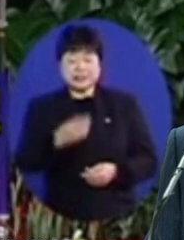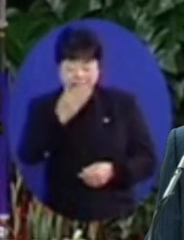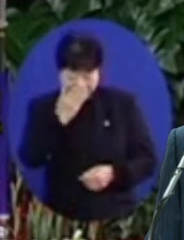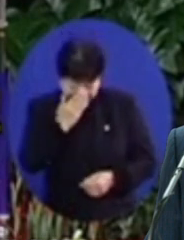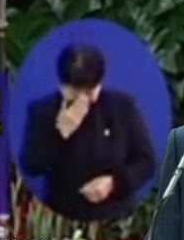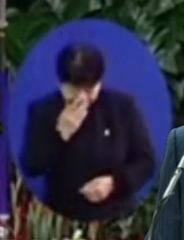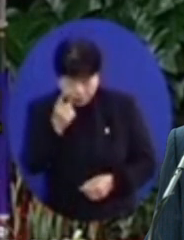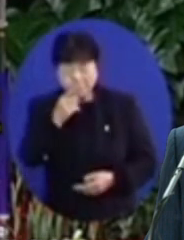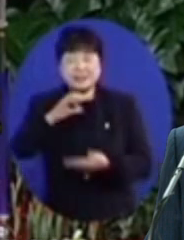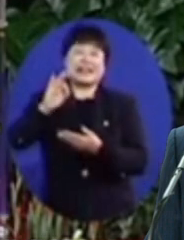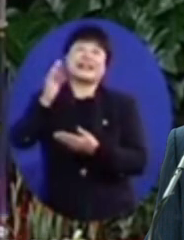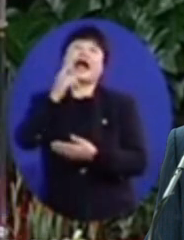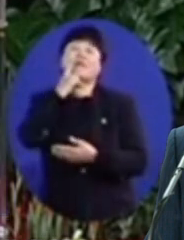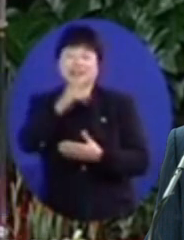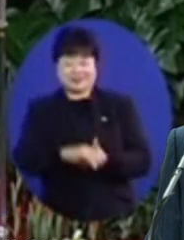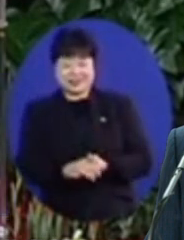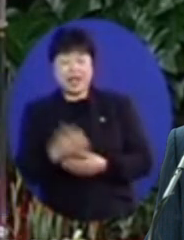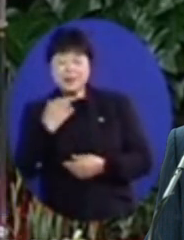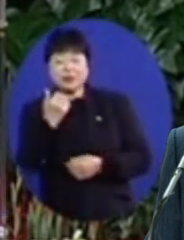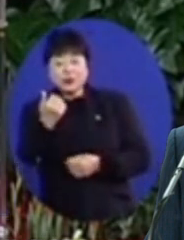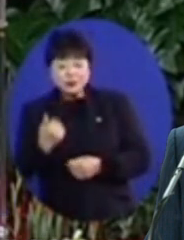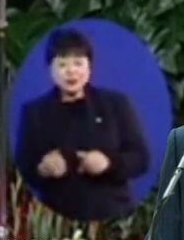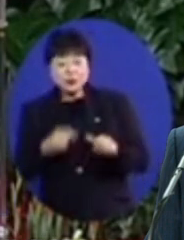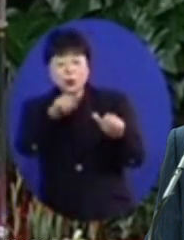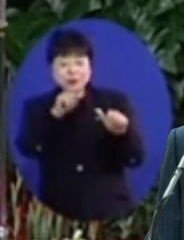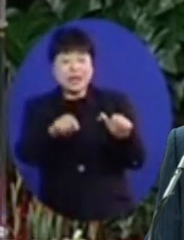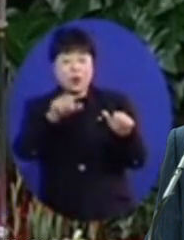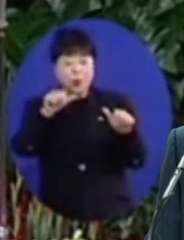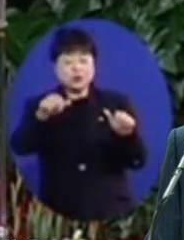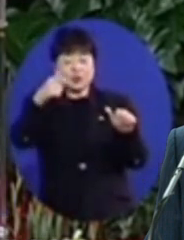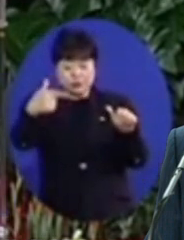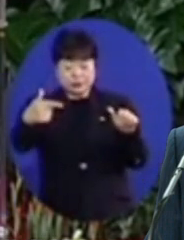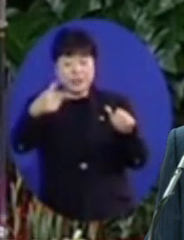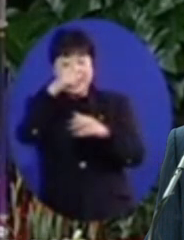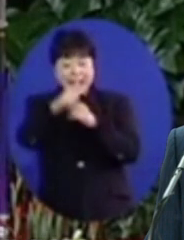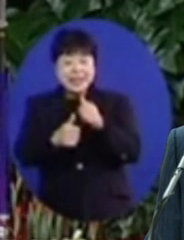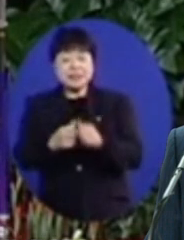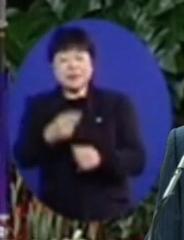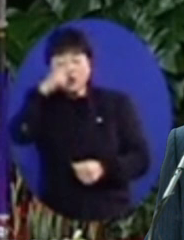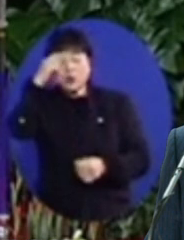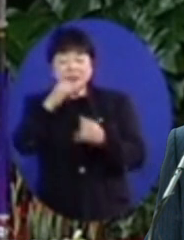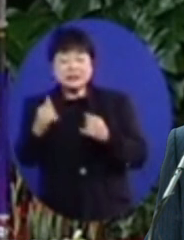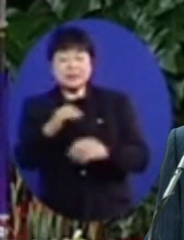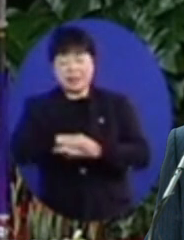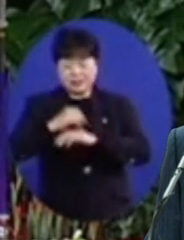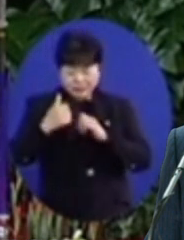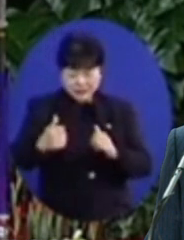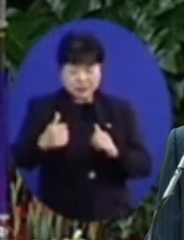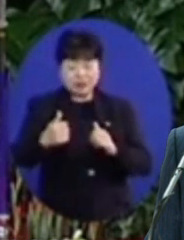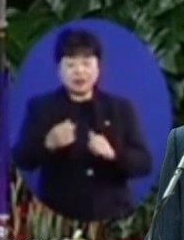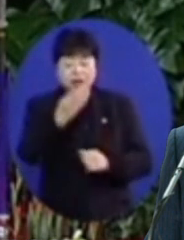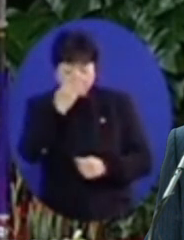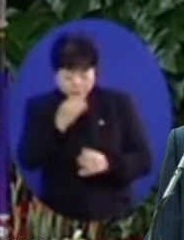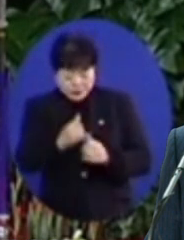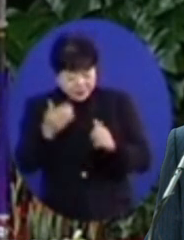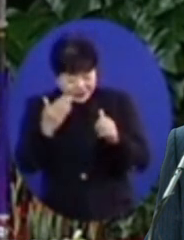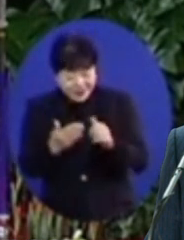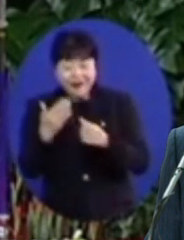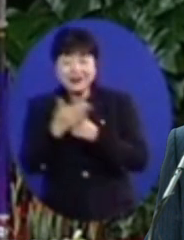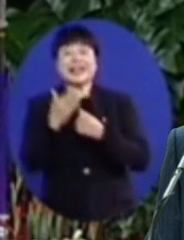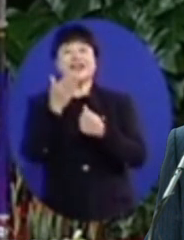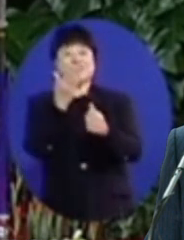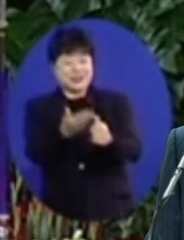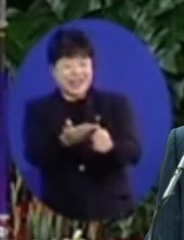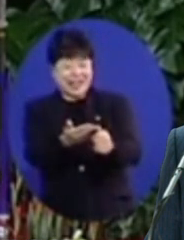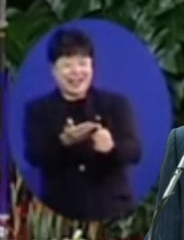낮추는 자는 높아지리라고 하는 결심이 베드로전서 5장 5절로 6절에 하나님은 교만한 자를 대적하시되 겸손한 자들에게는 은혜를